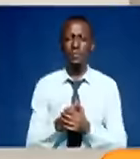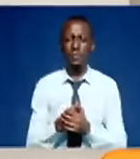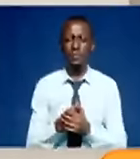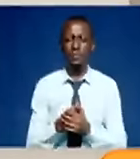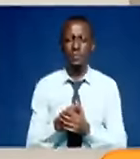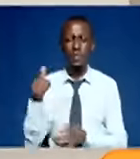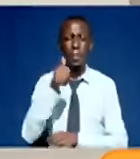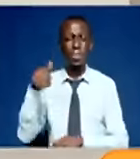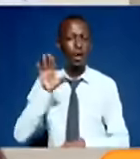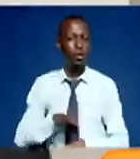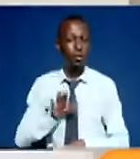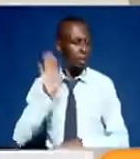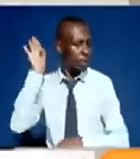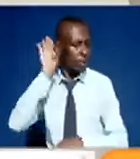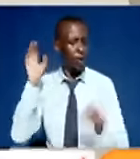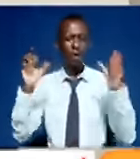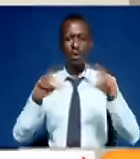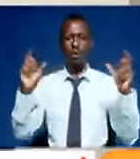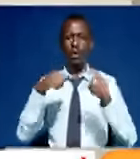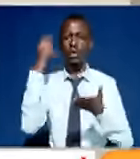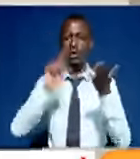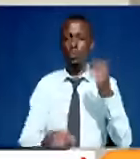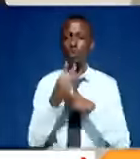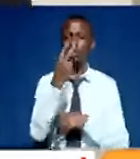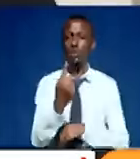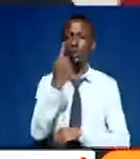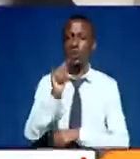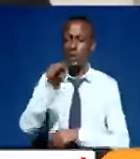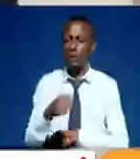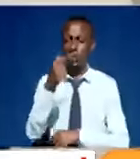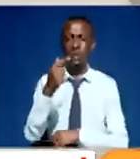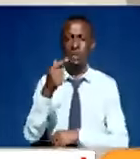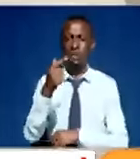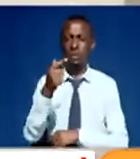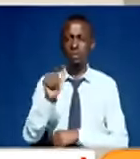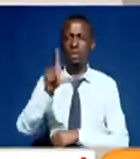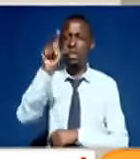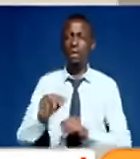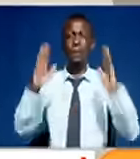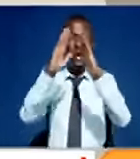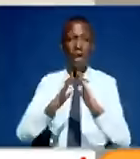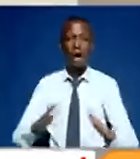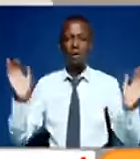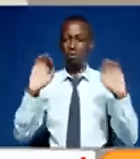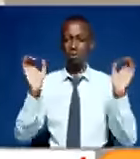mwingine ameongea hapa, amesema mambo ya 21. 21,000 is not an affordable housing.